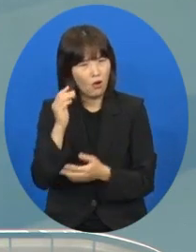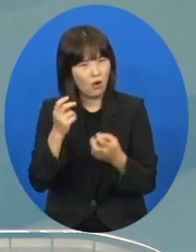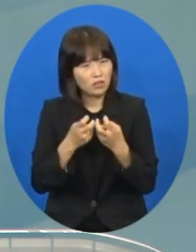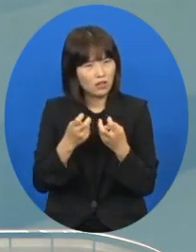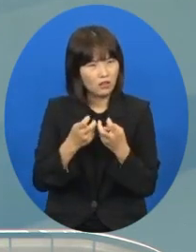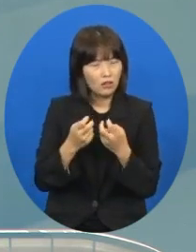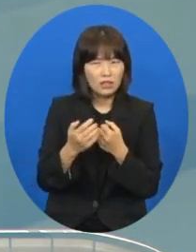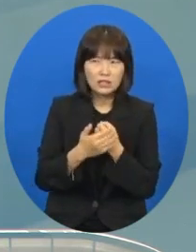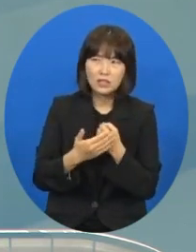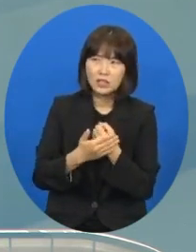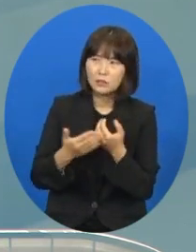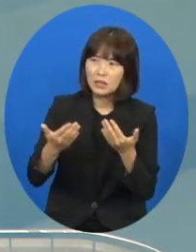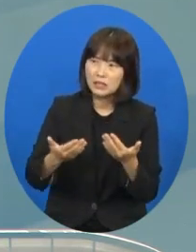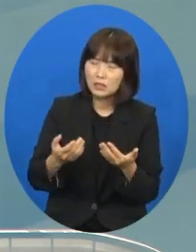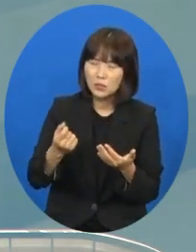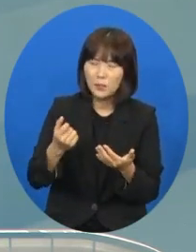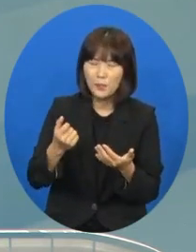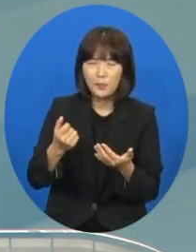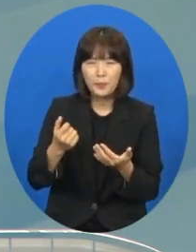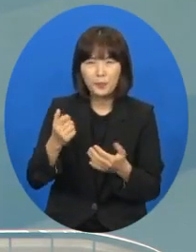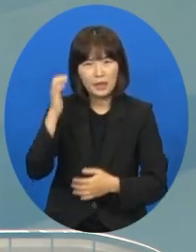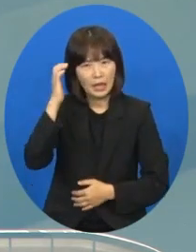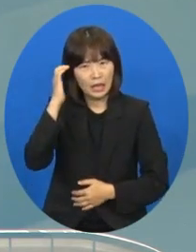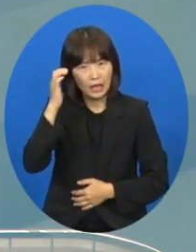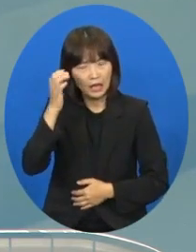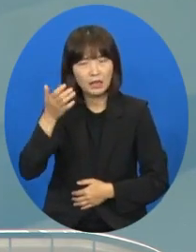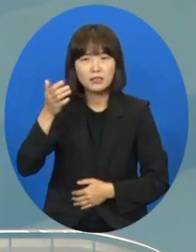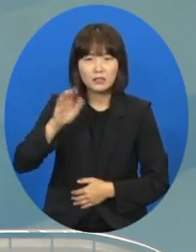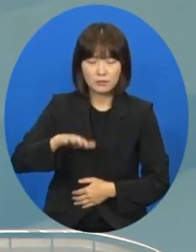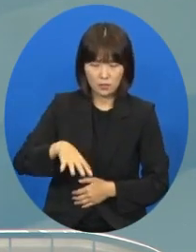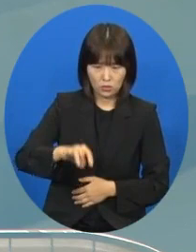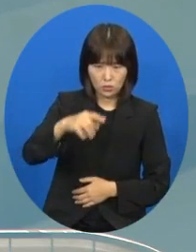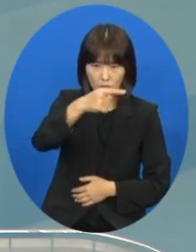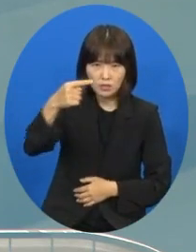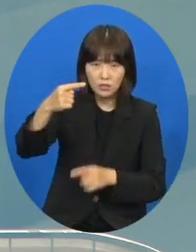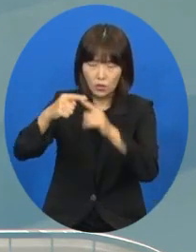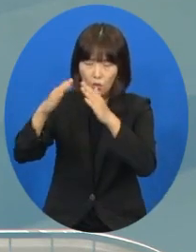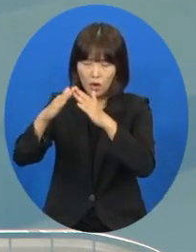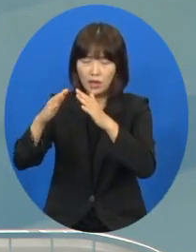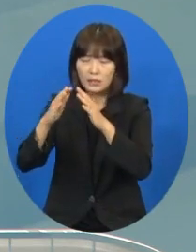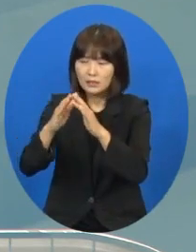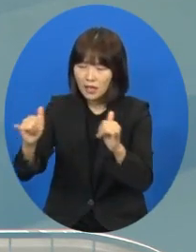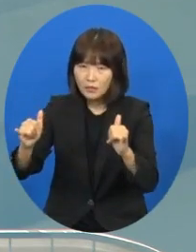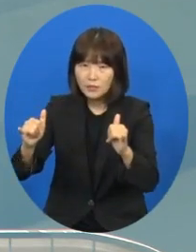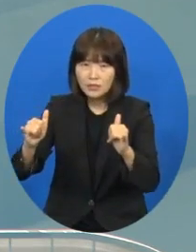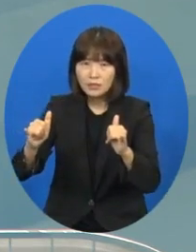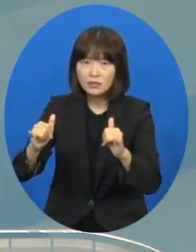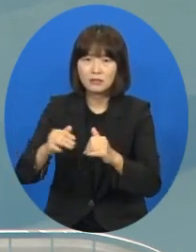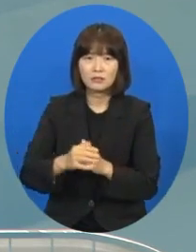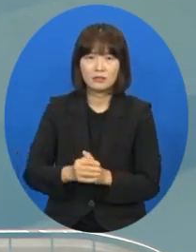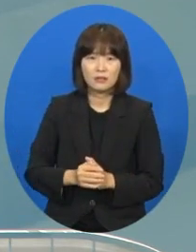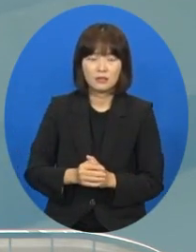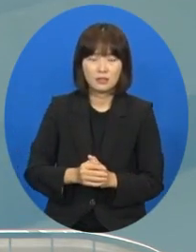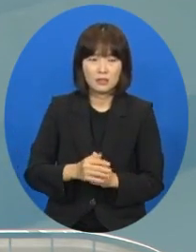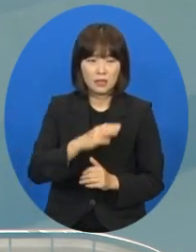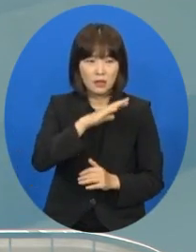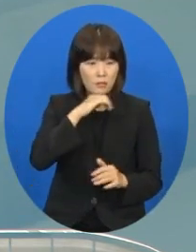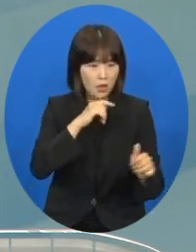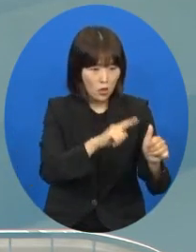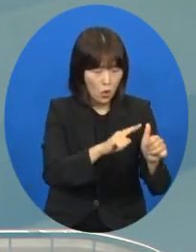받아야 될지 난감하지만 초대교회 당시 때 교인들은 베드로는 예수님의